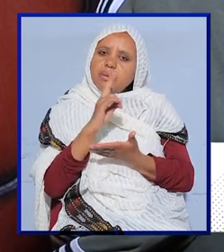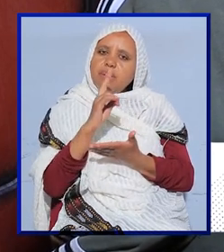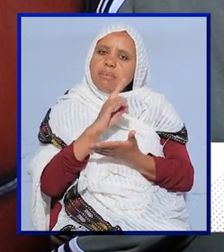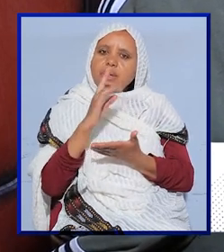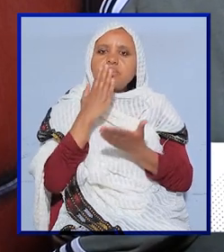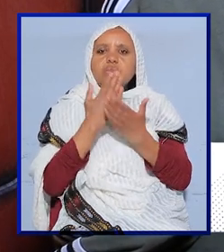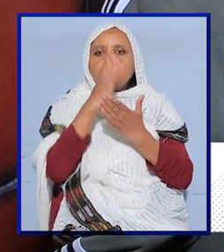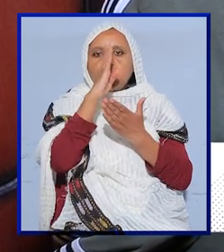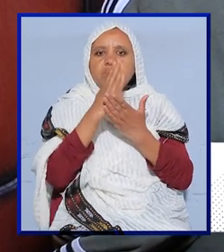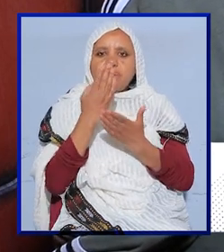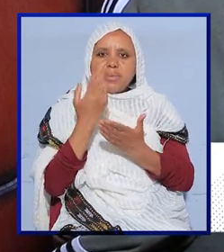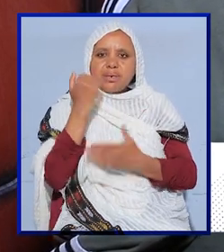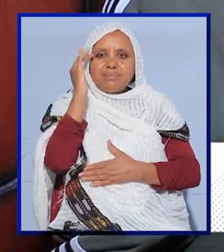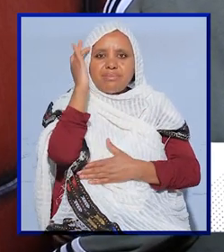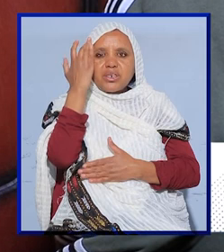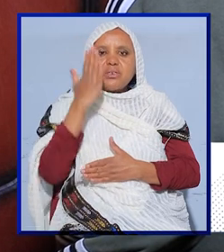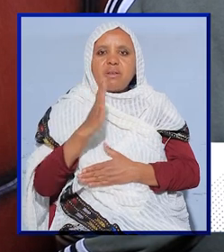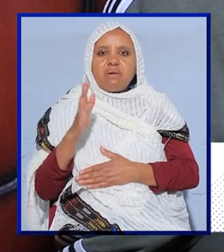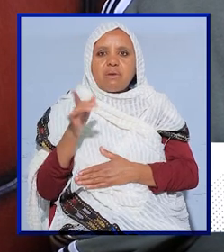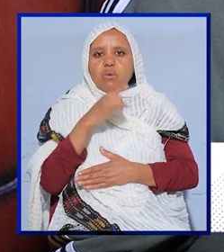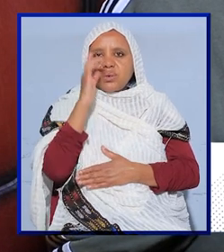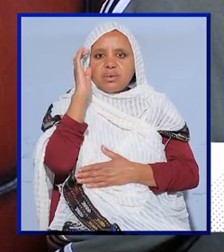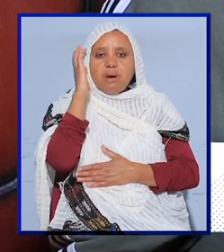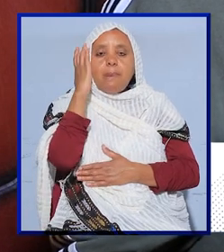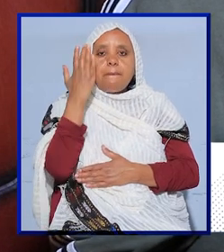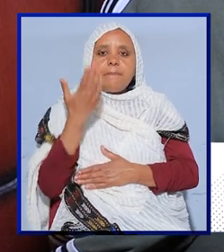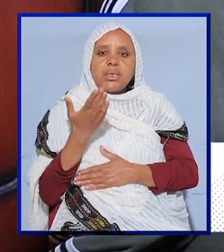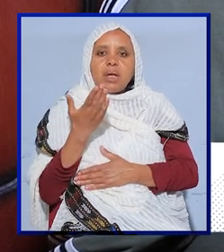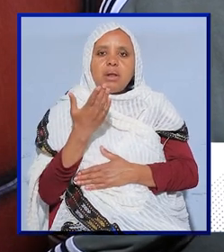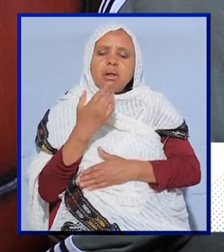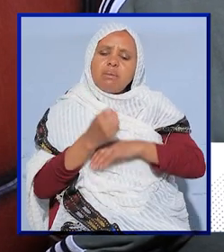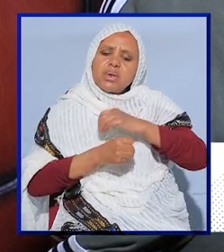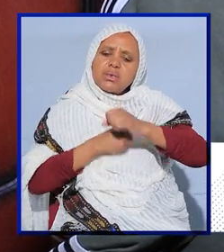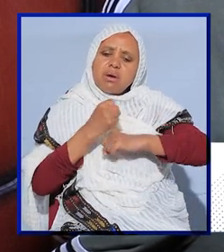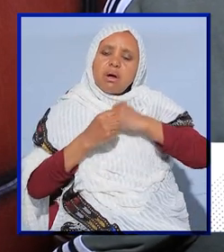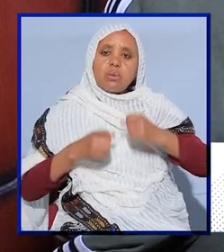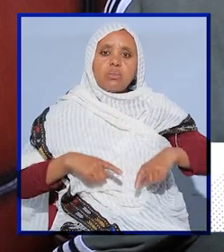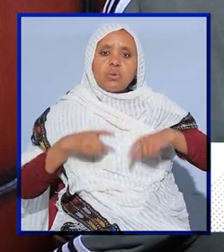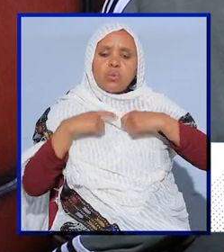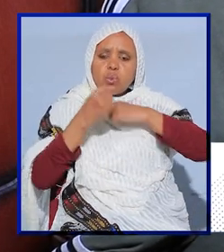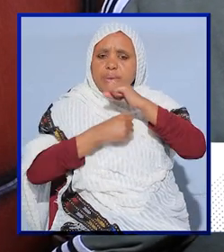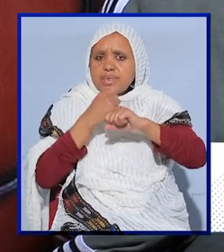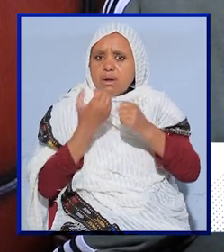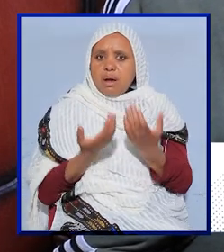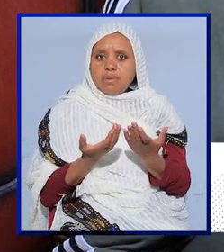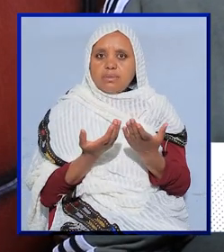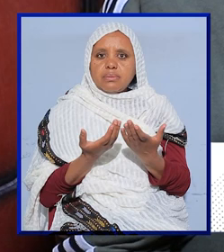በጣም በጣም ጥሩ ልጅ ነበረች በሽተኛ ሆነች ያማታል በስቃይ ነው የምትኖረው